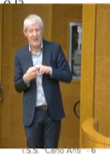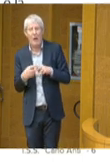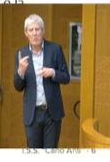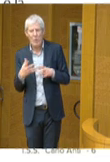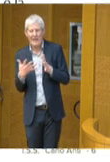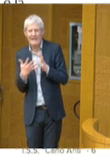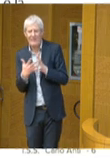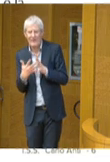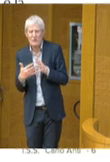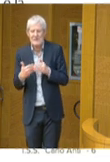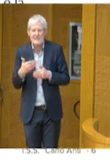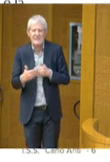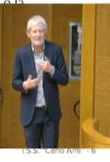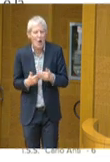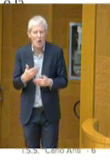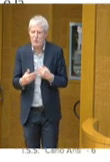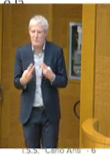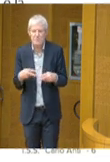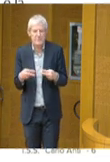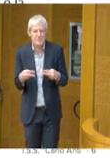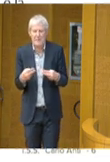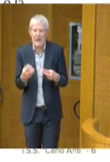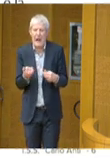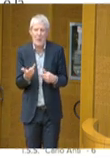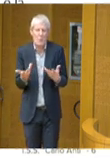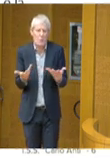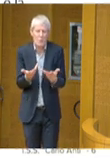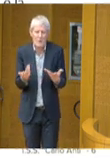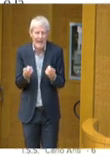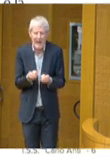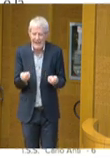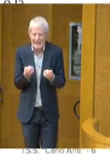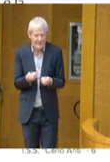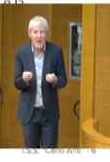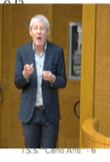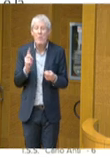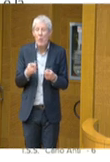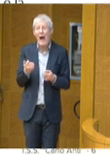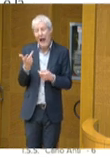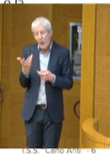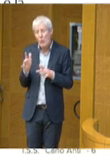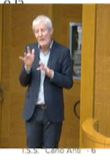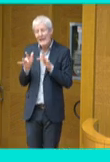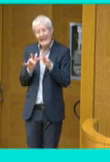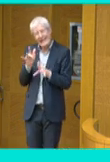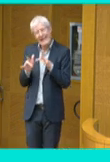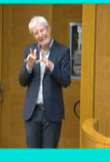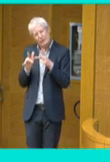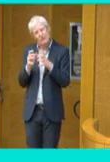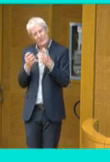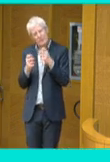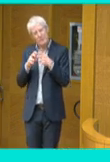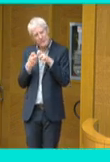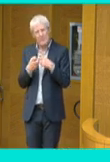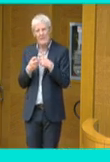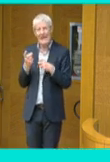di svolgimento di alcuni esercizi e alcune criticità nella simulazione.